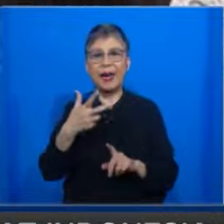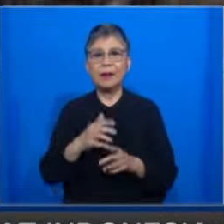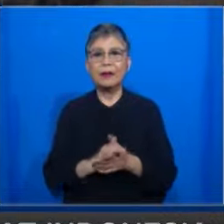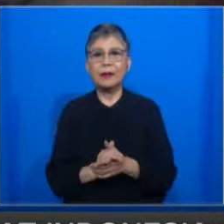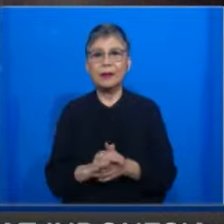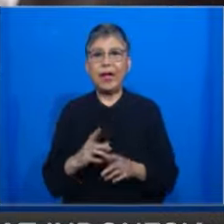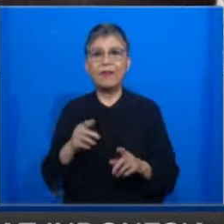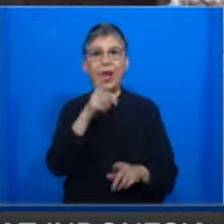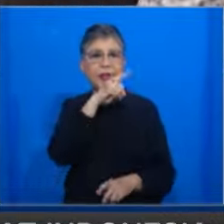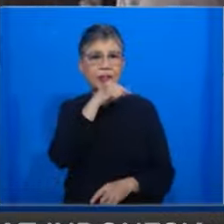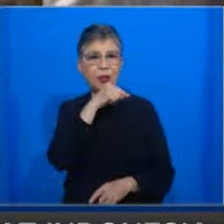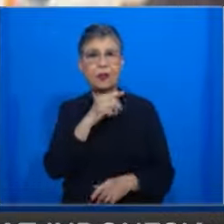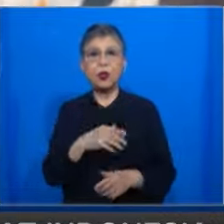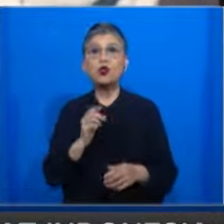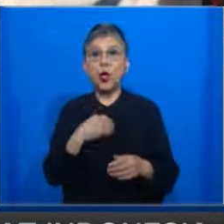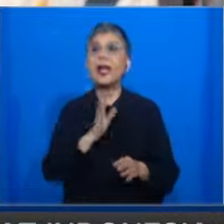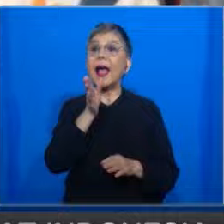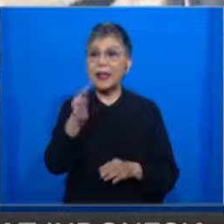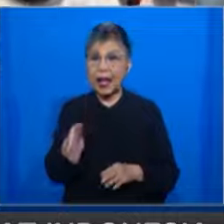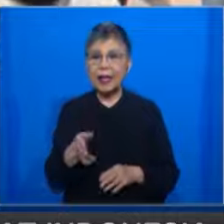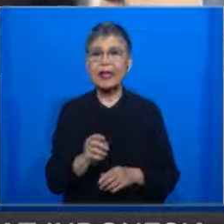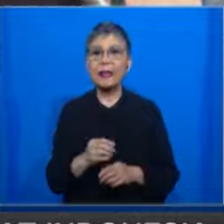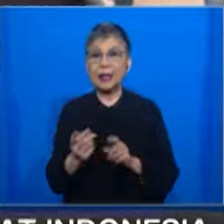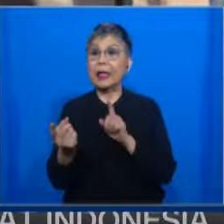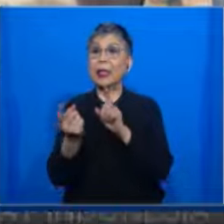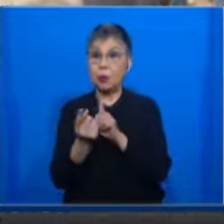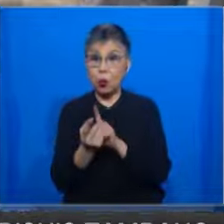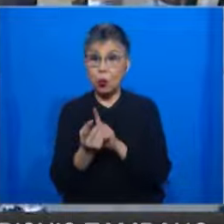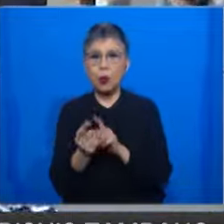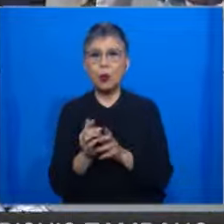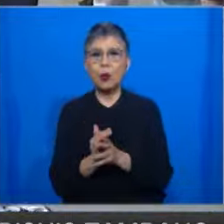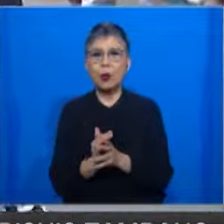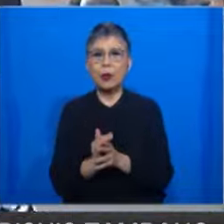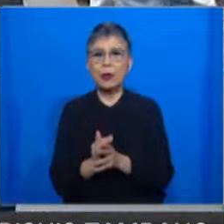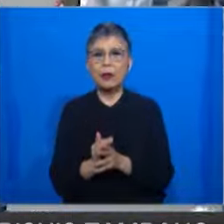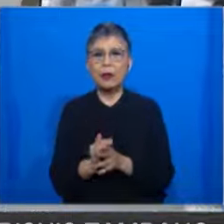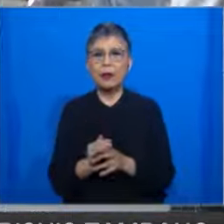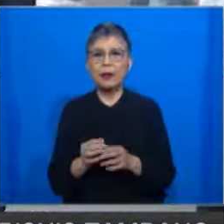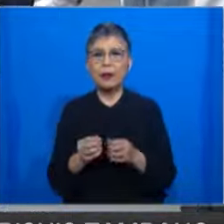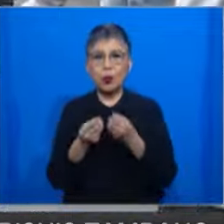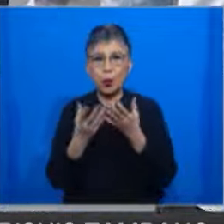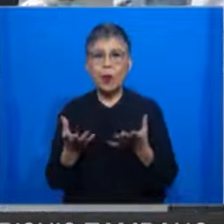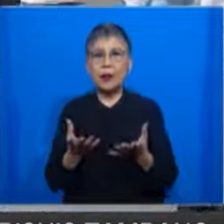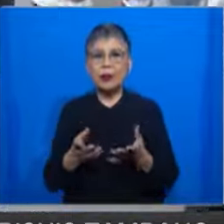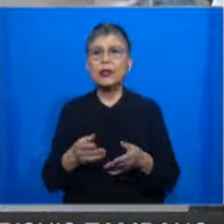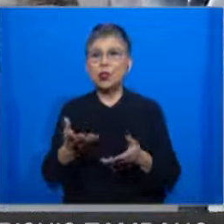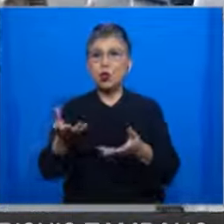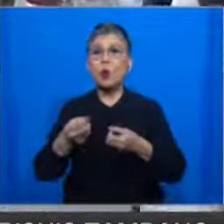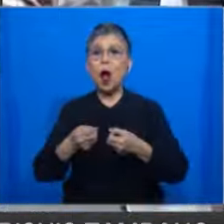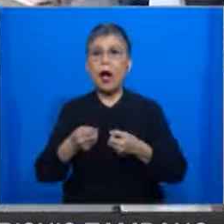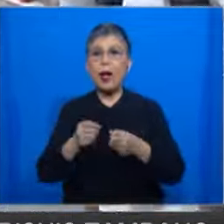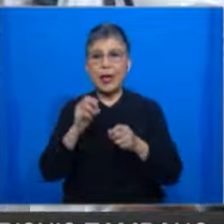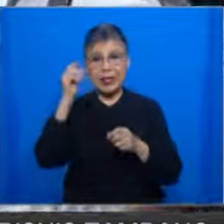dari fraksi Gerindra juga sudah keluar menemui para pengunjuk rasa dan menginformasikan bahwa